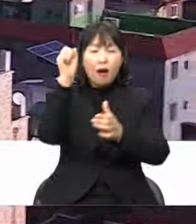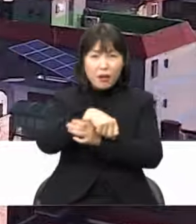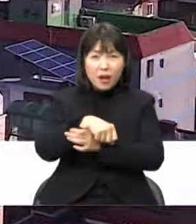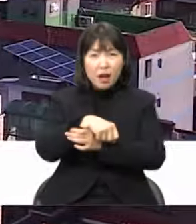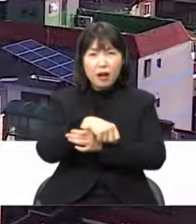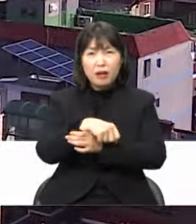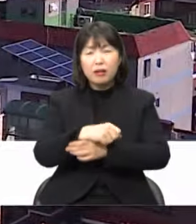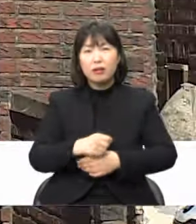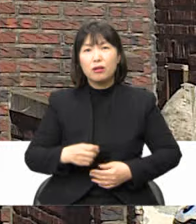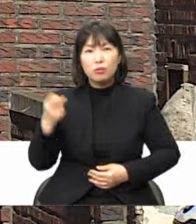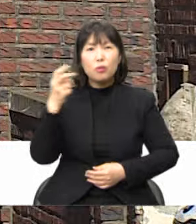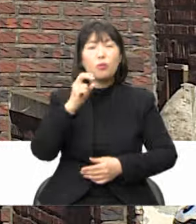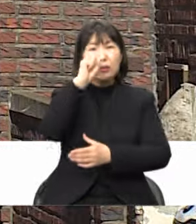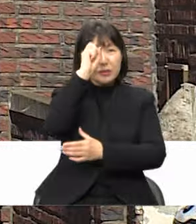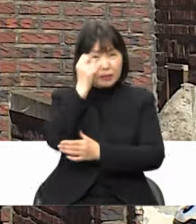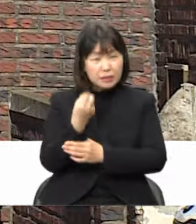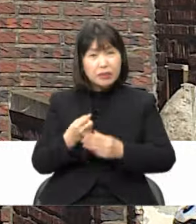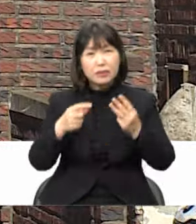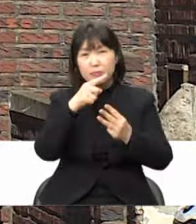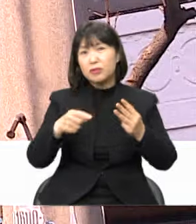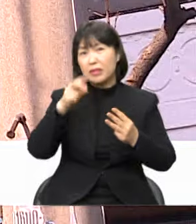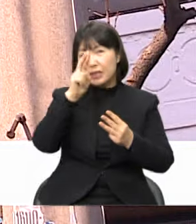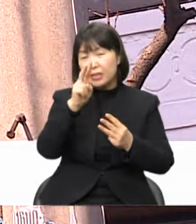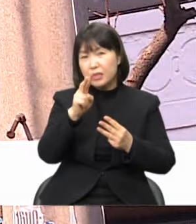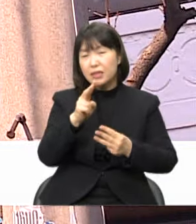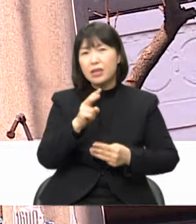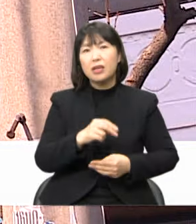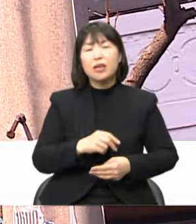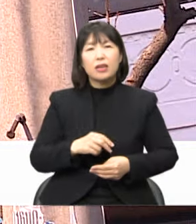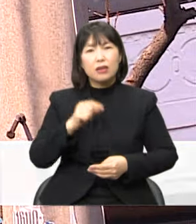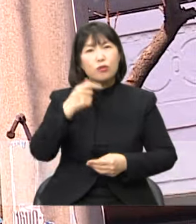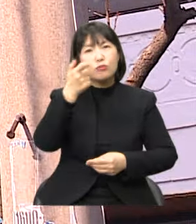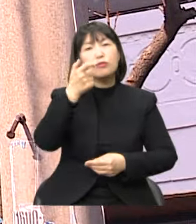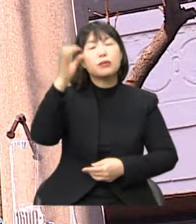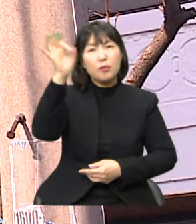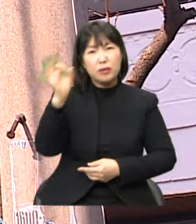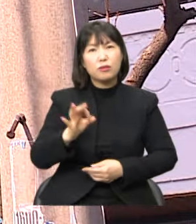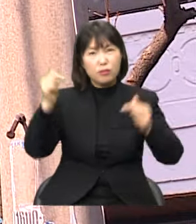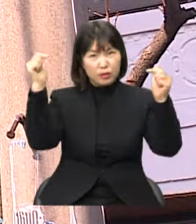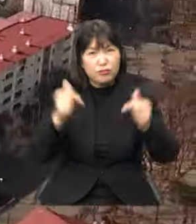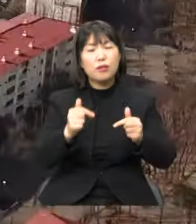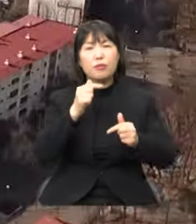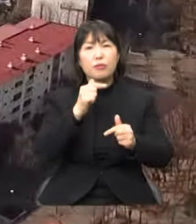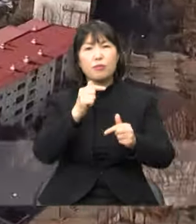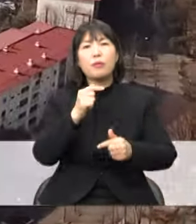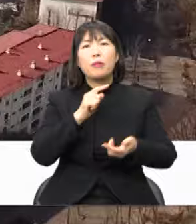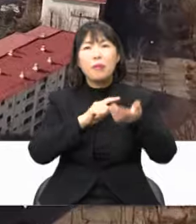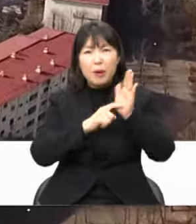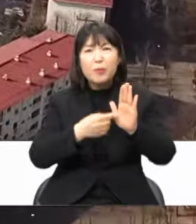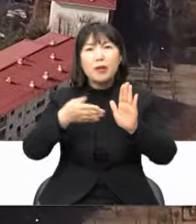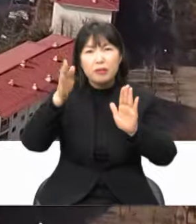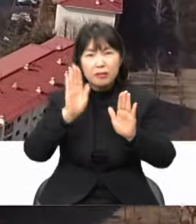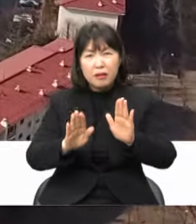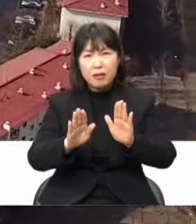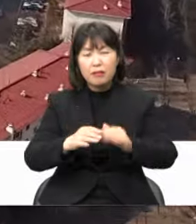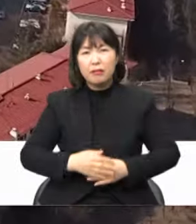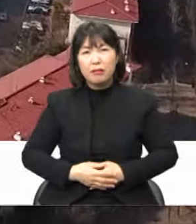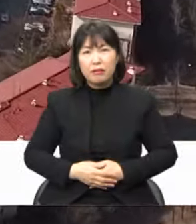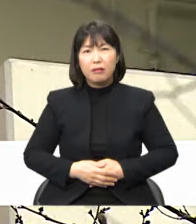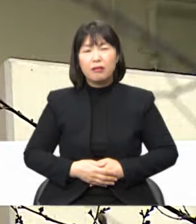2분 이상 충족에서 60% 낮추겠다고 발표했습니다 정부가 대대적인 규제 완화를 예고하자 재건축